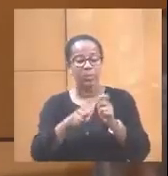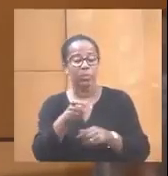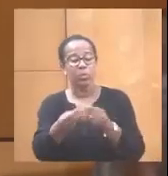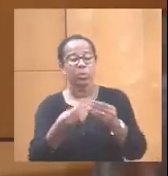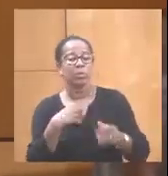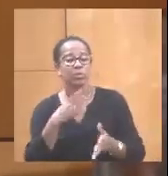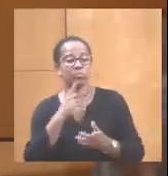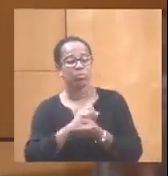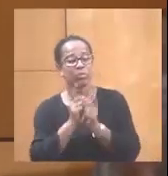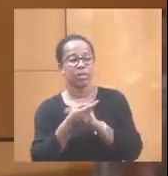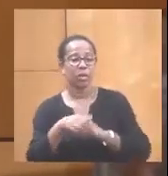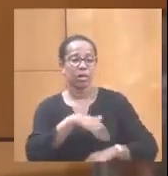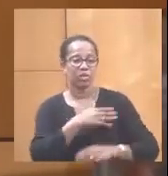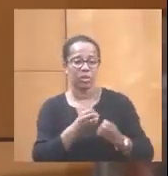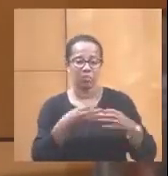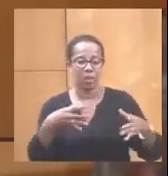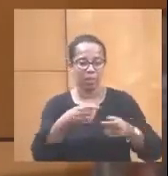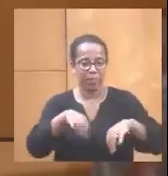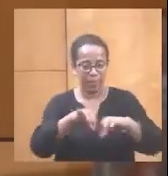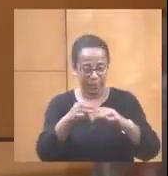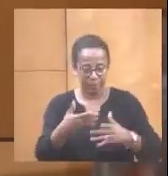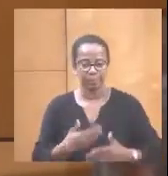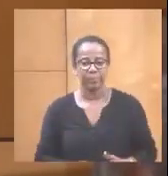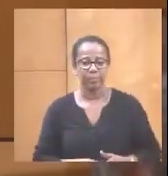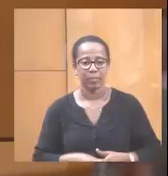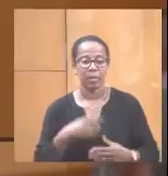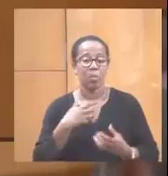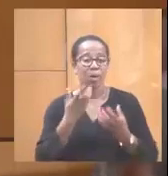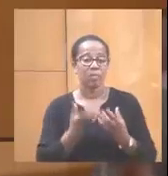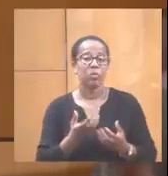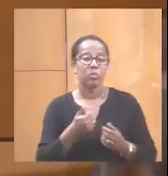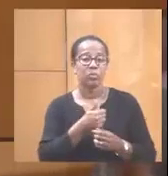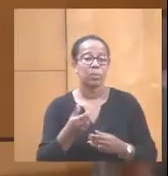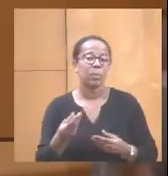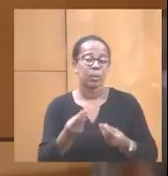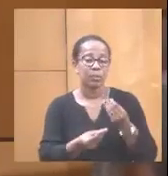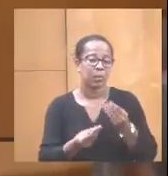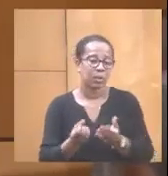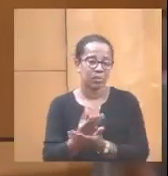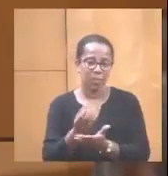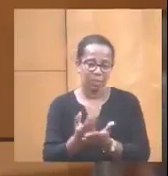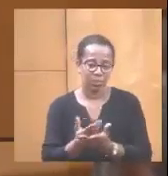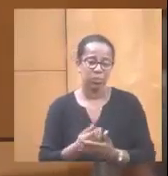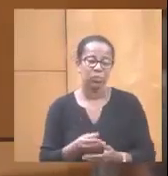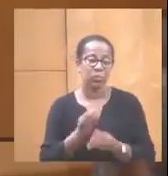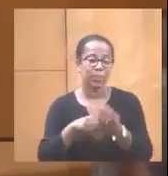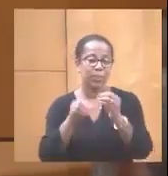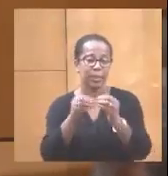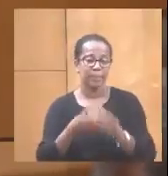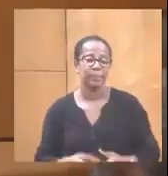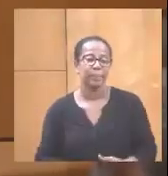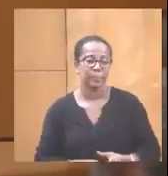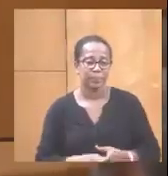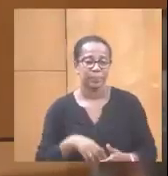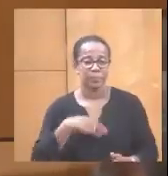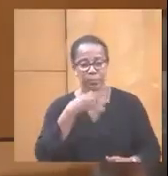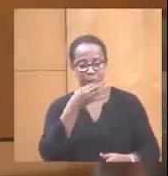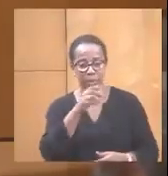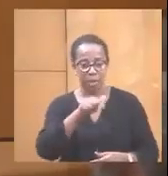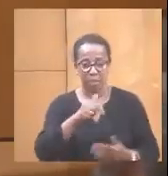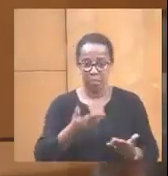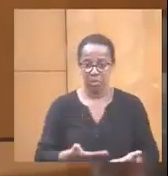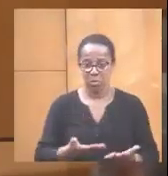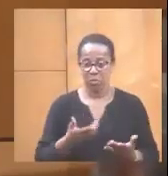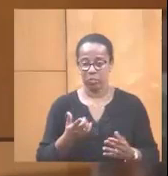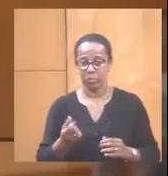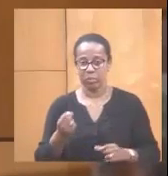pays. Je voulais simplement apporter quelques informations supplémentaires pour dire qu'il y a actuellement